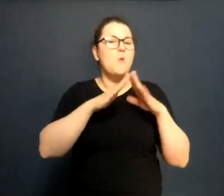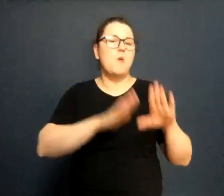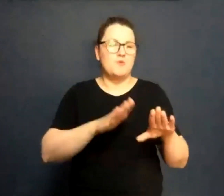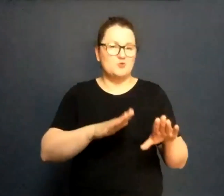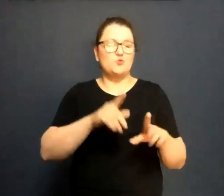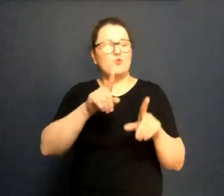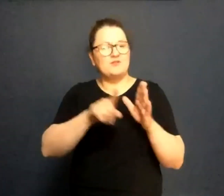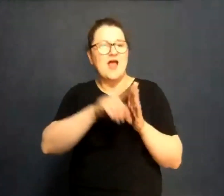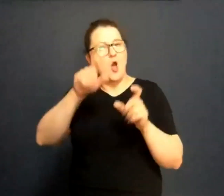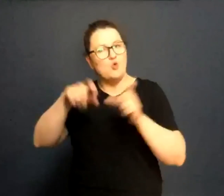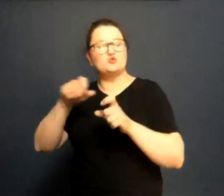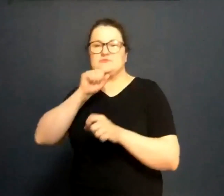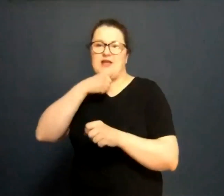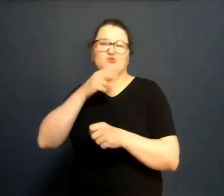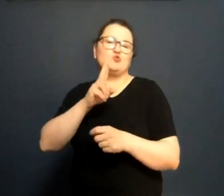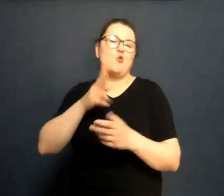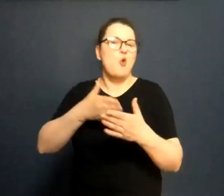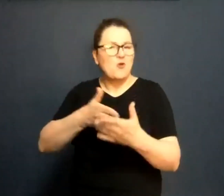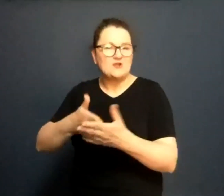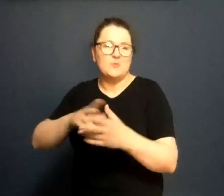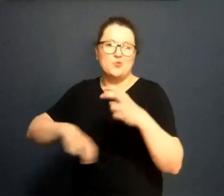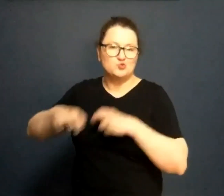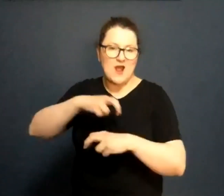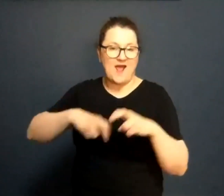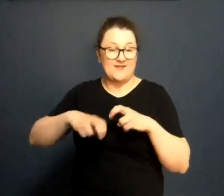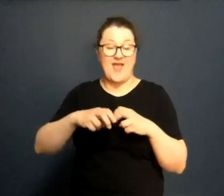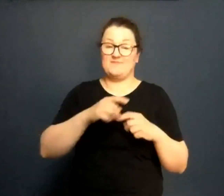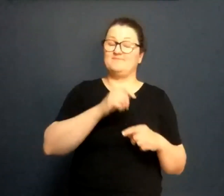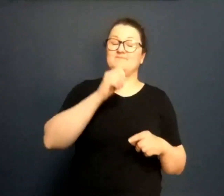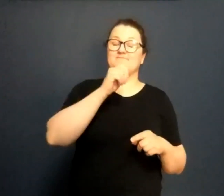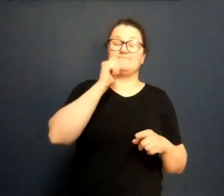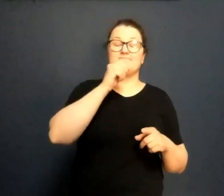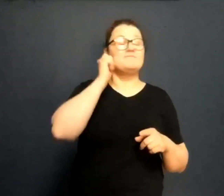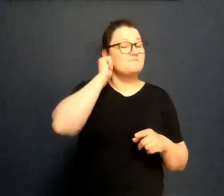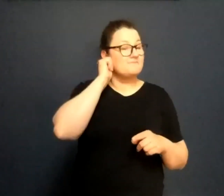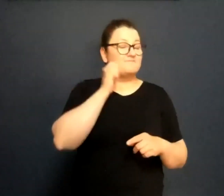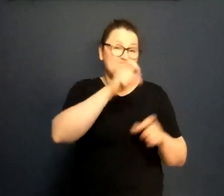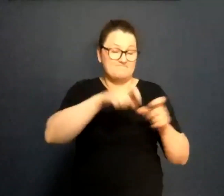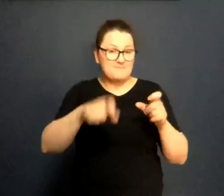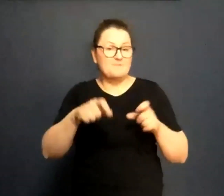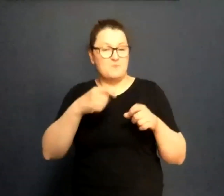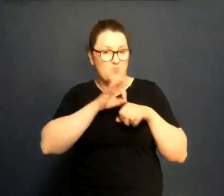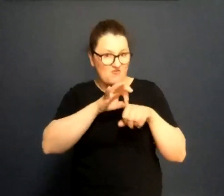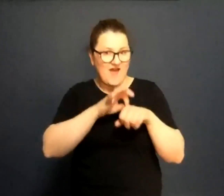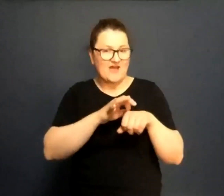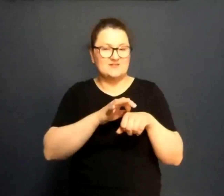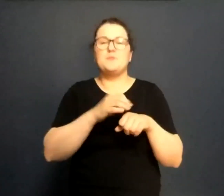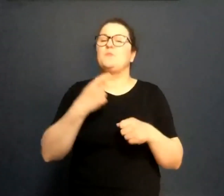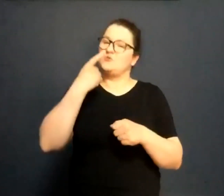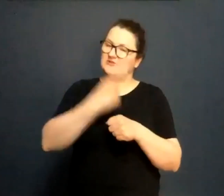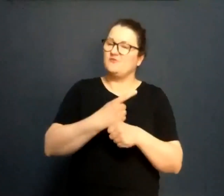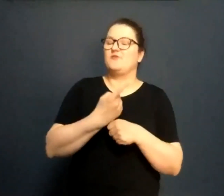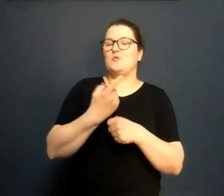i prowadzące ten dom panie postanowiły któregoś razu, że